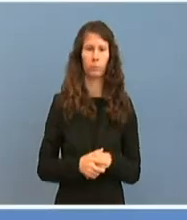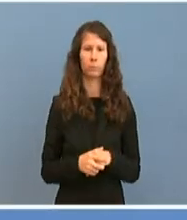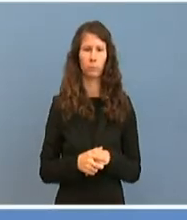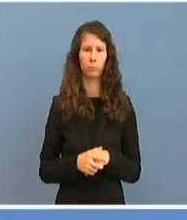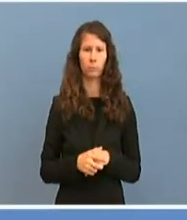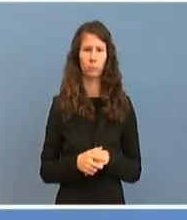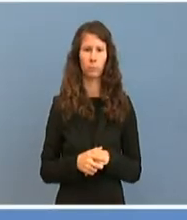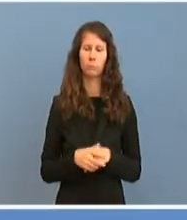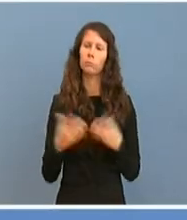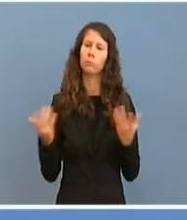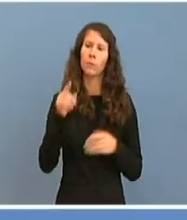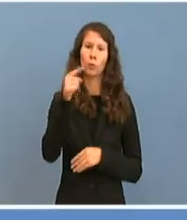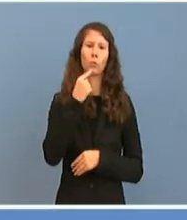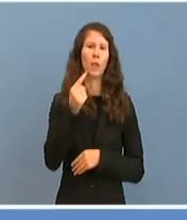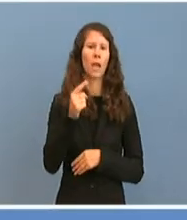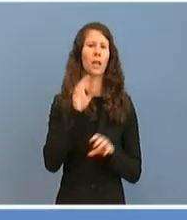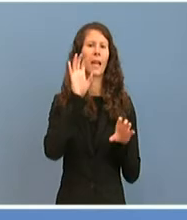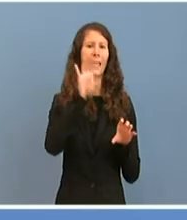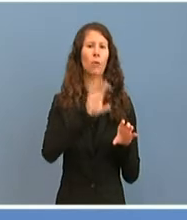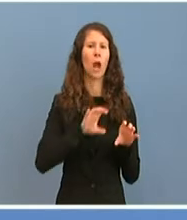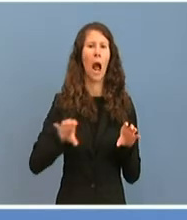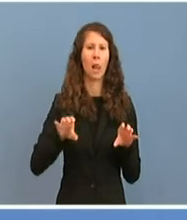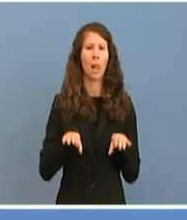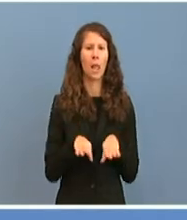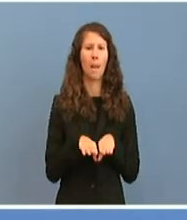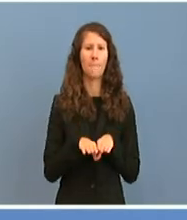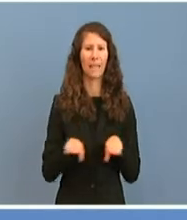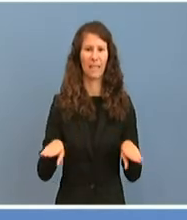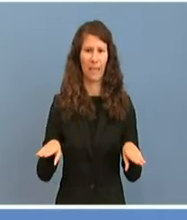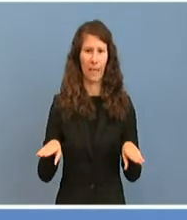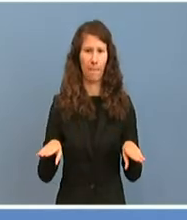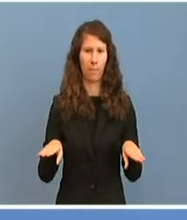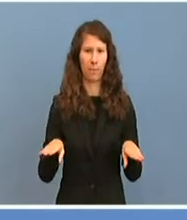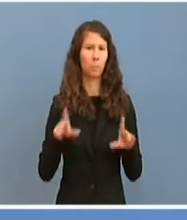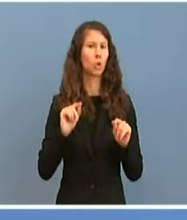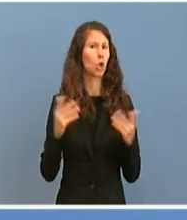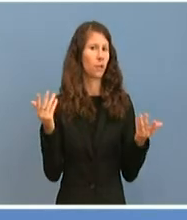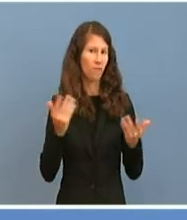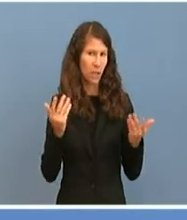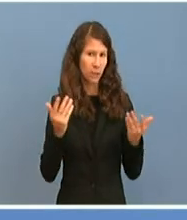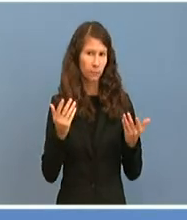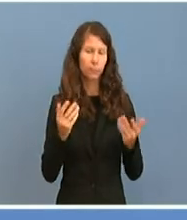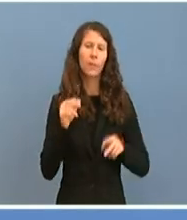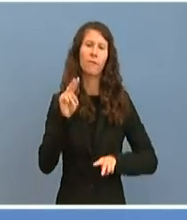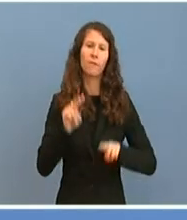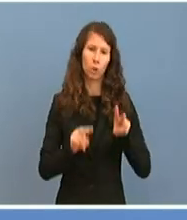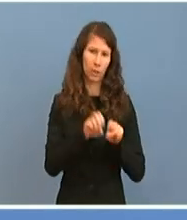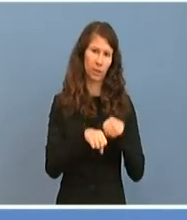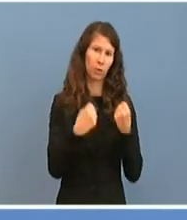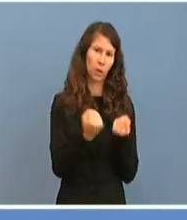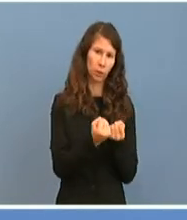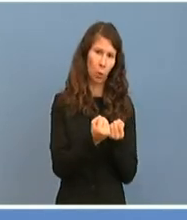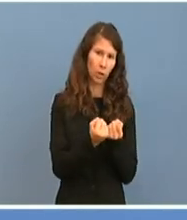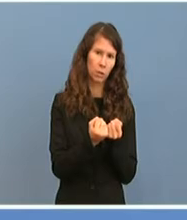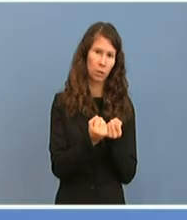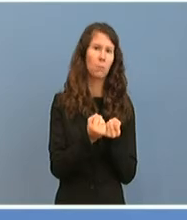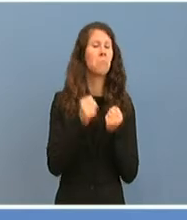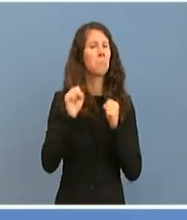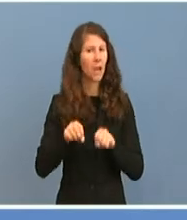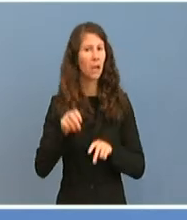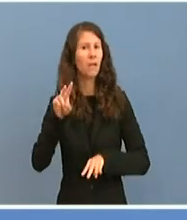Wenn Sie sagen Regionalprinzip, dann heißt das doch, dass man unterschiedliche Situationen auch unterschiedlich behandeln